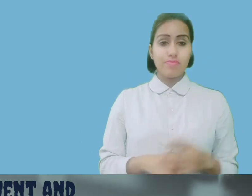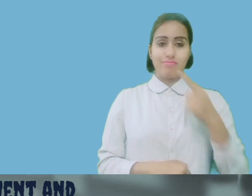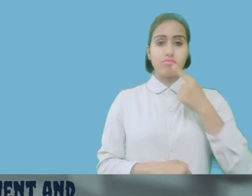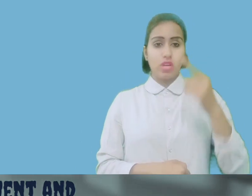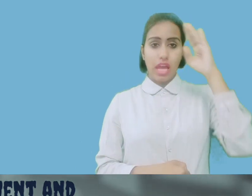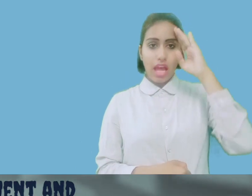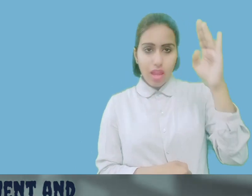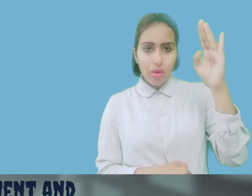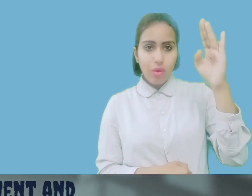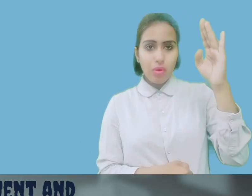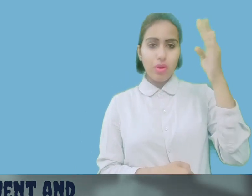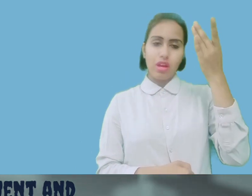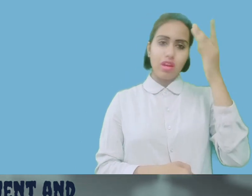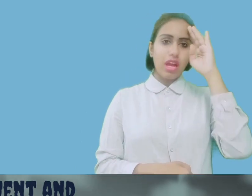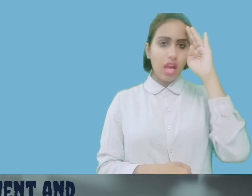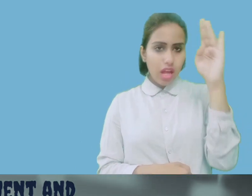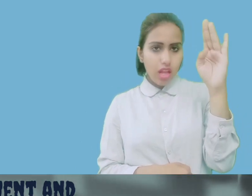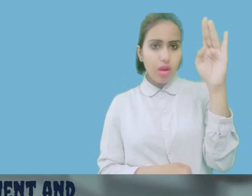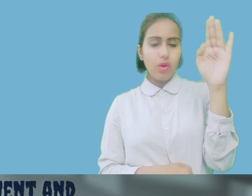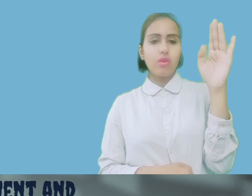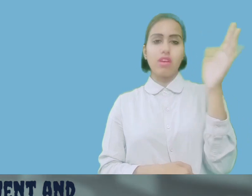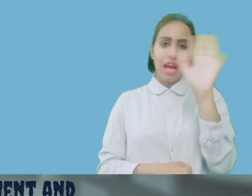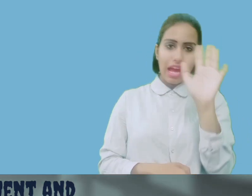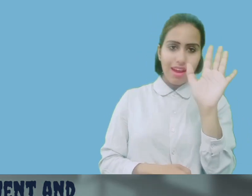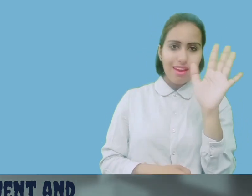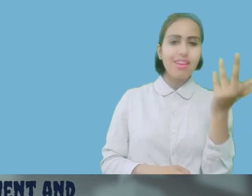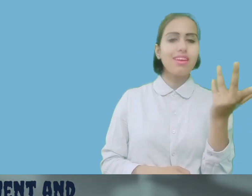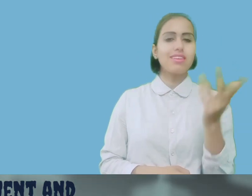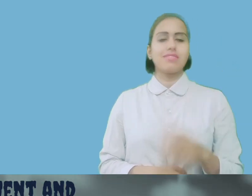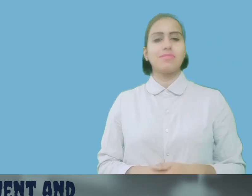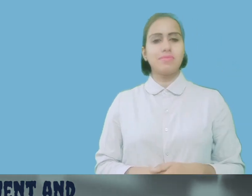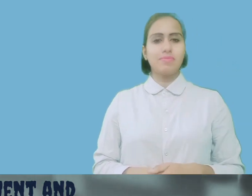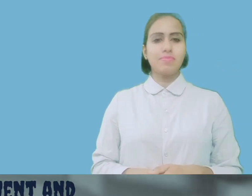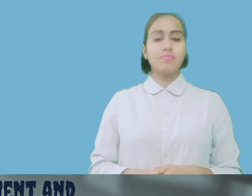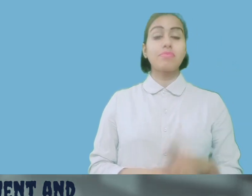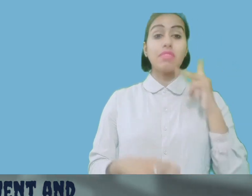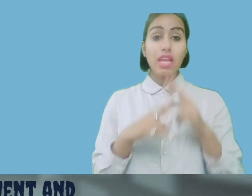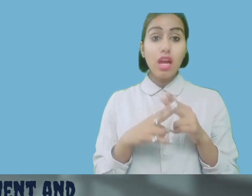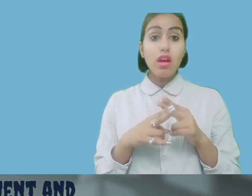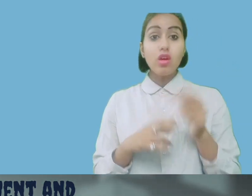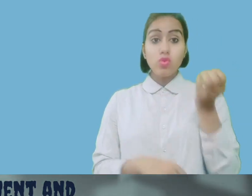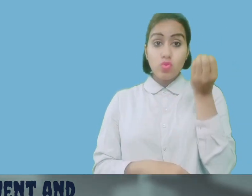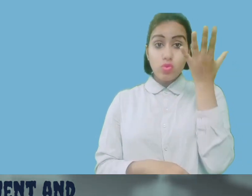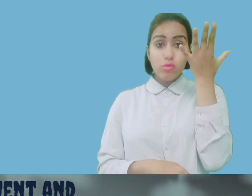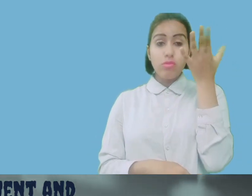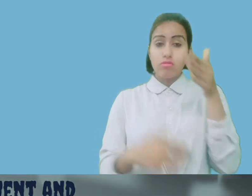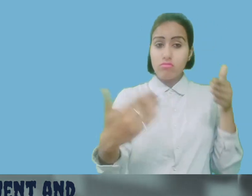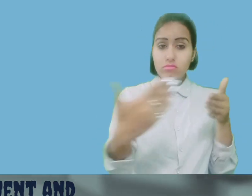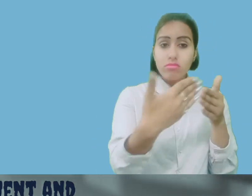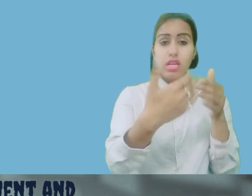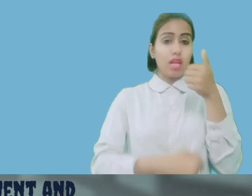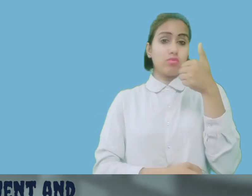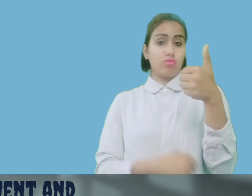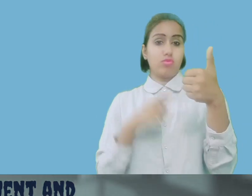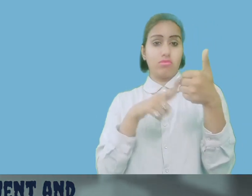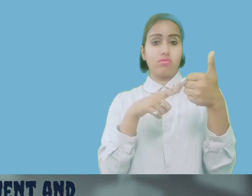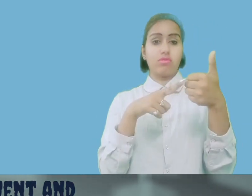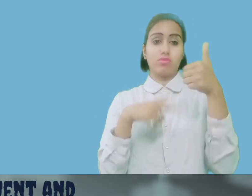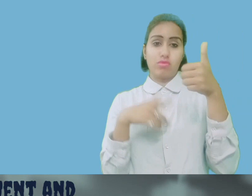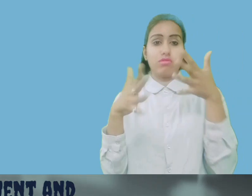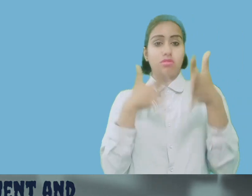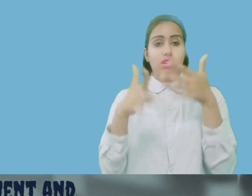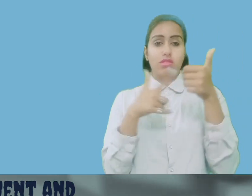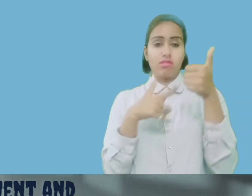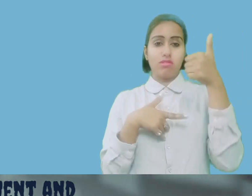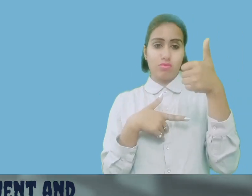से आप बेसिक उनसे कम्युनिकेशन कर सकते हैं। और खुशी के लिए तो आप बस यही करते हैं कि हम अच्छे हैं, मतलब हम अच्छे हैं, और